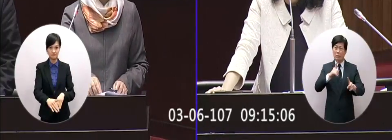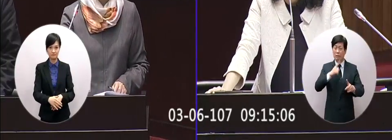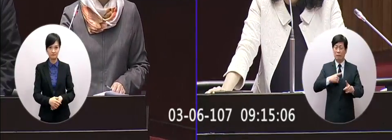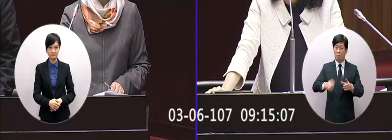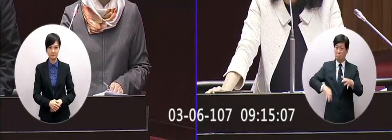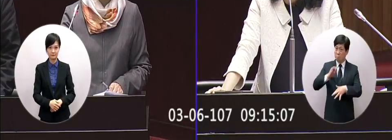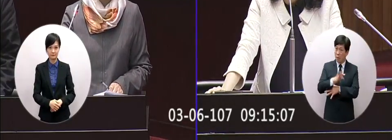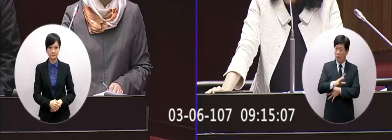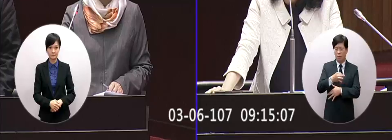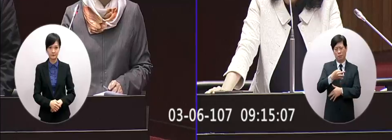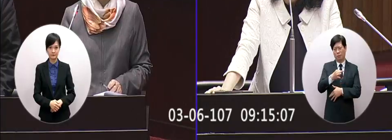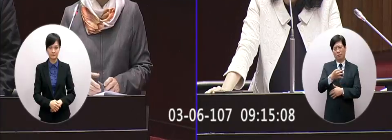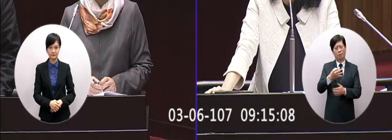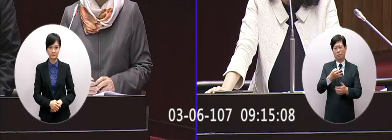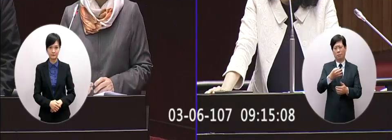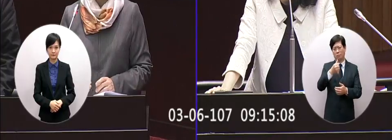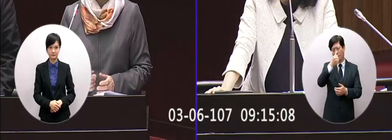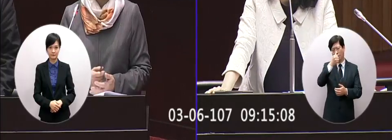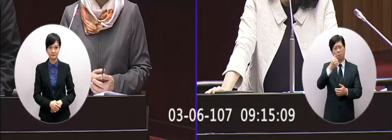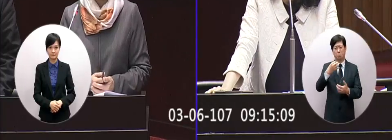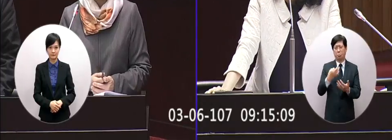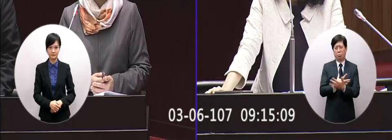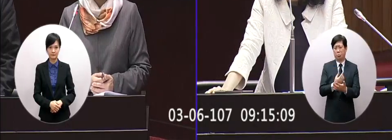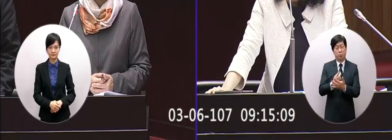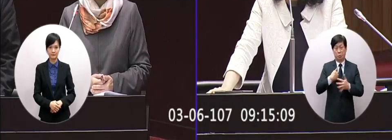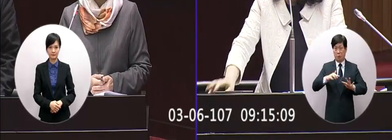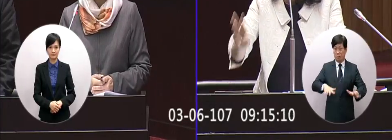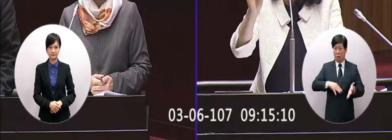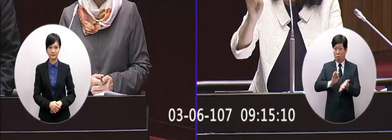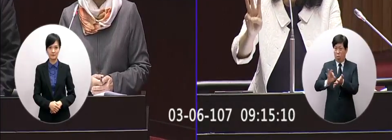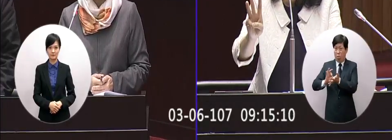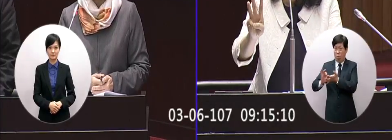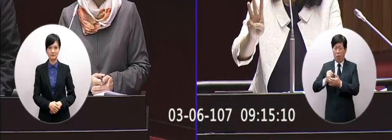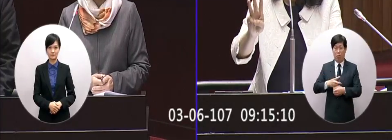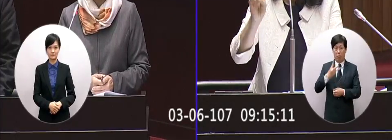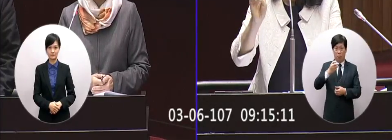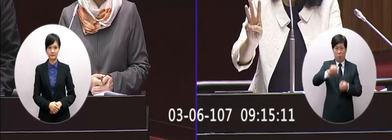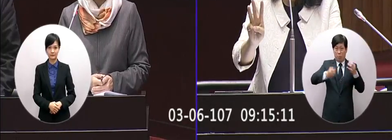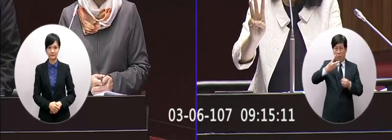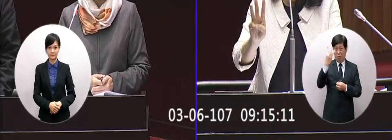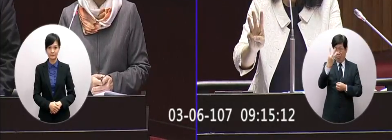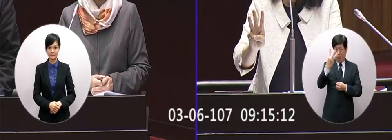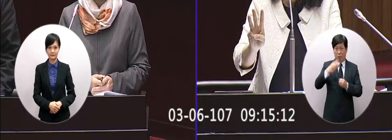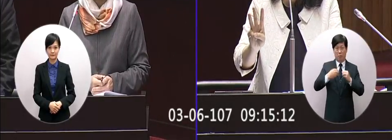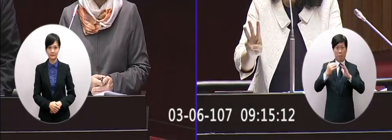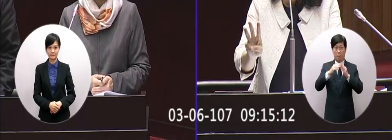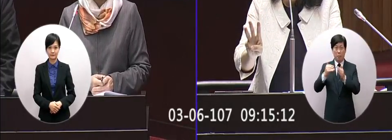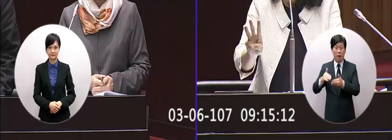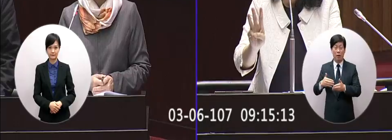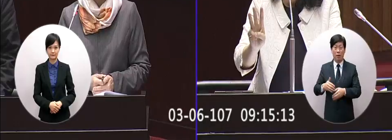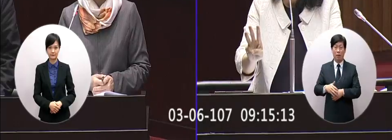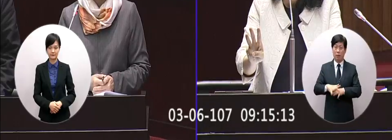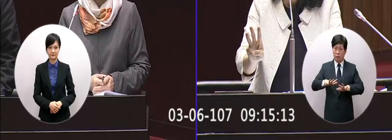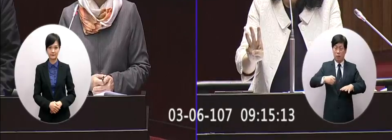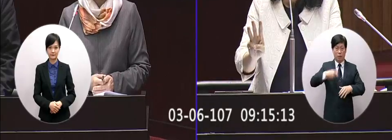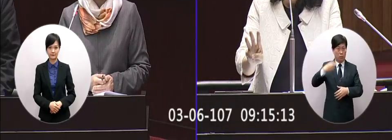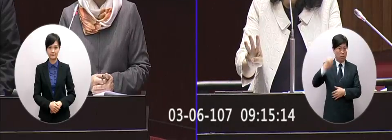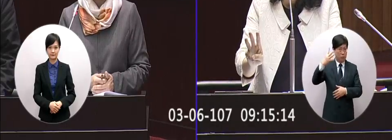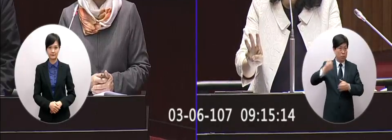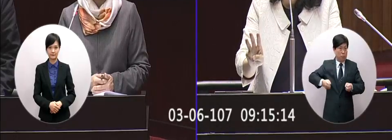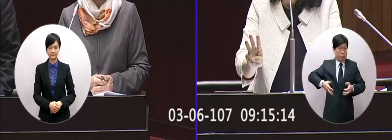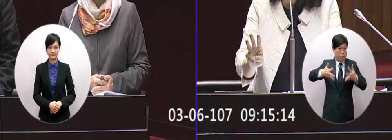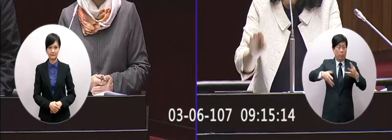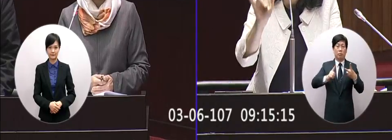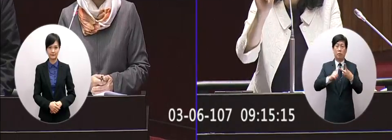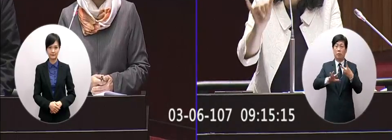款基本上并不多哈，并不足够，我们现在有 三栋集合式住宅要重建，